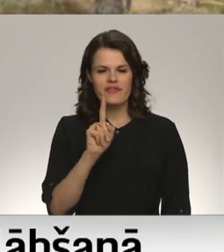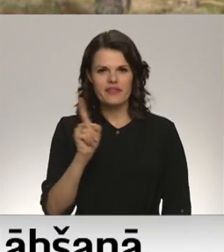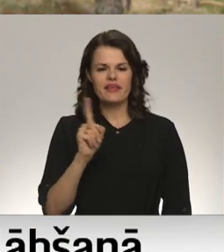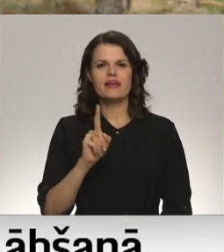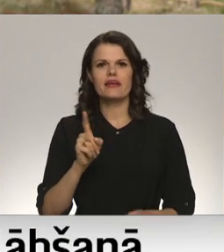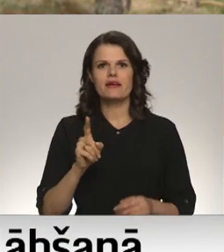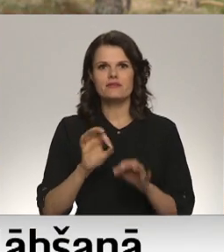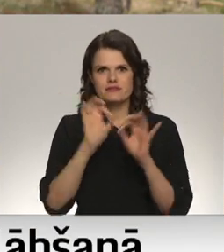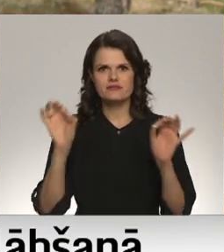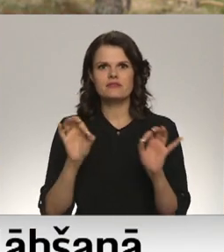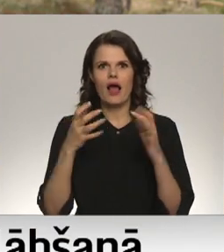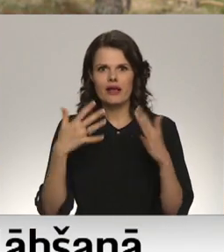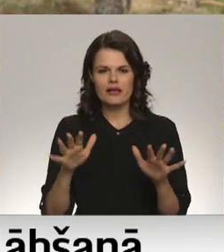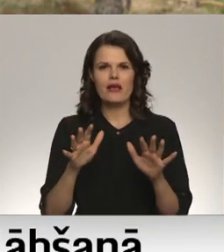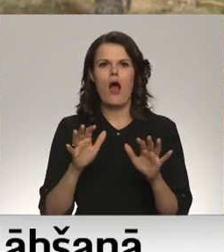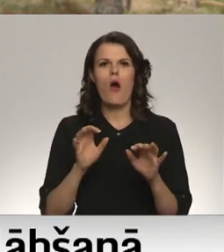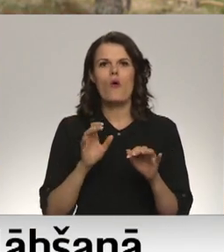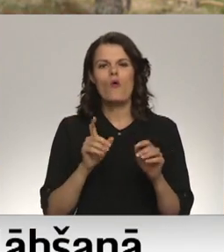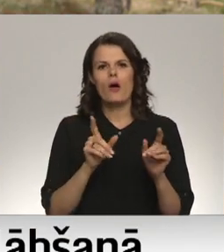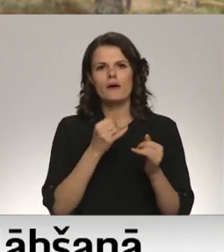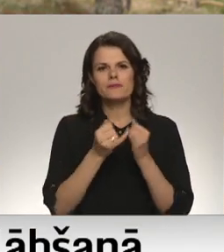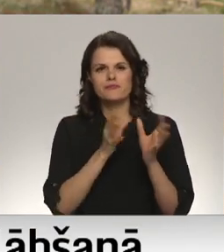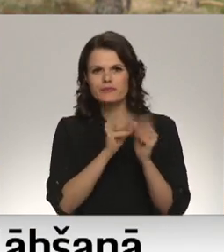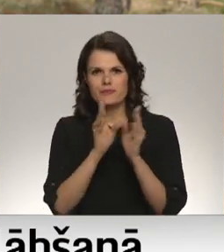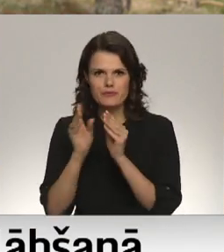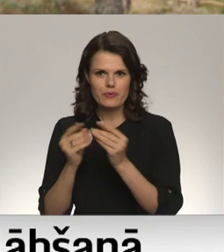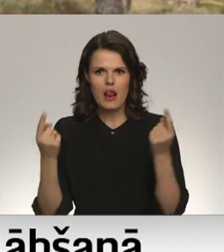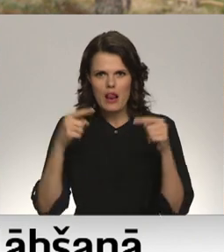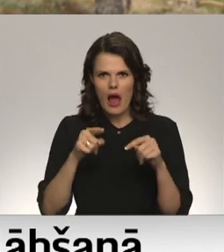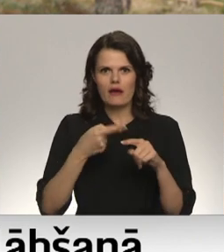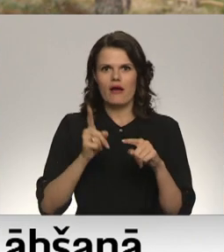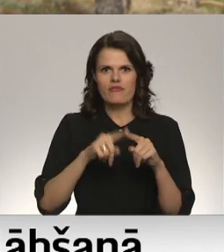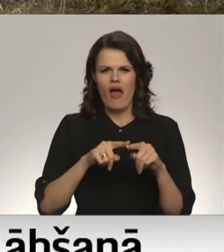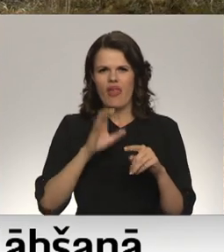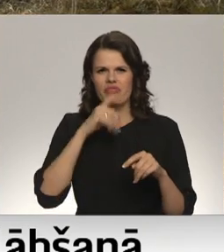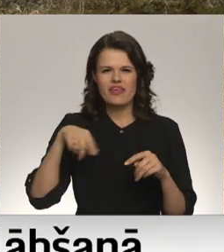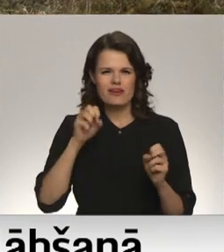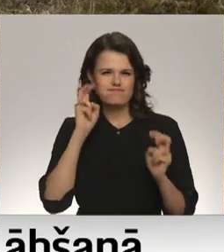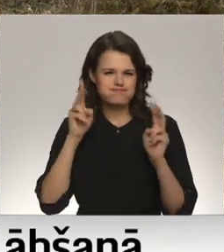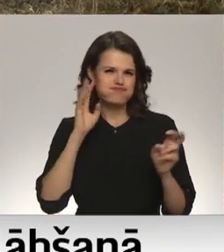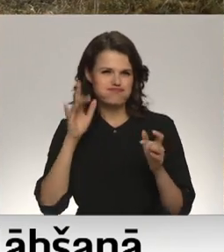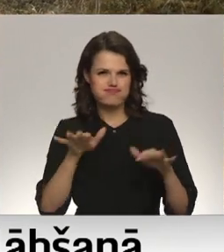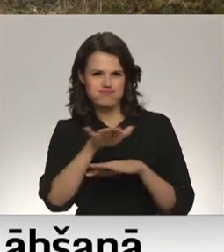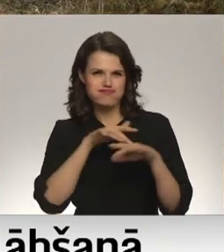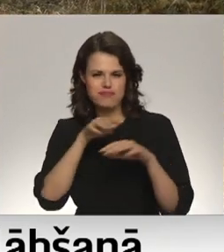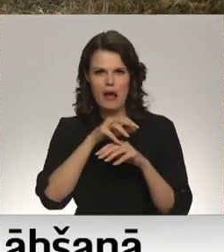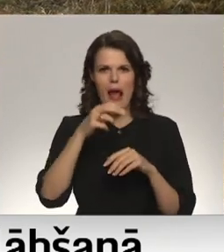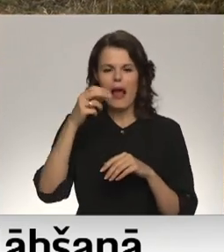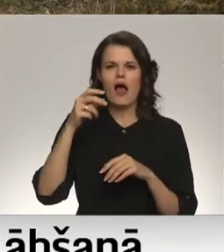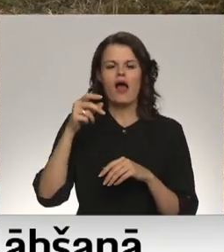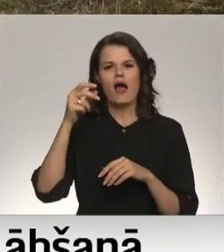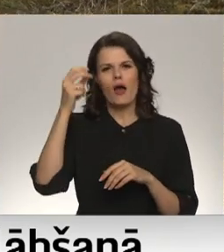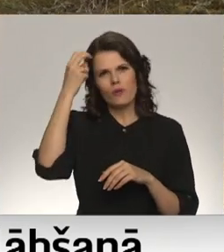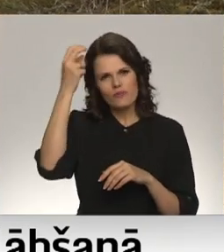dīķis burtiski vairās, tad tur notiek liela to prinču cīņa par tām princesēm. Krūpju migrācijas ceļš šeit ir